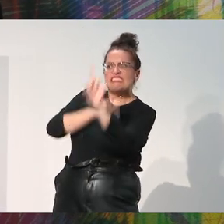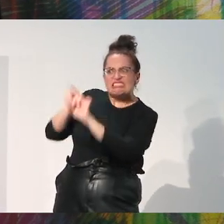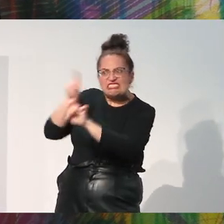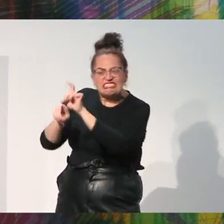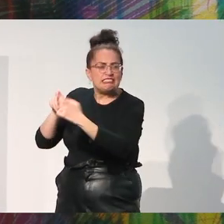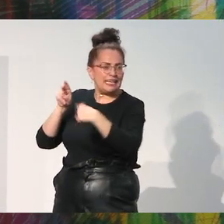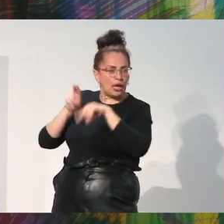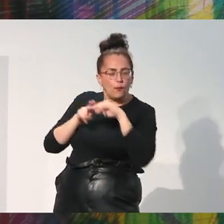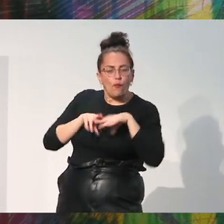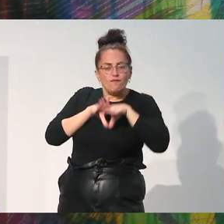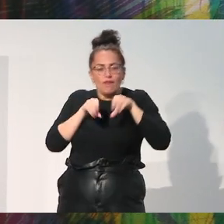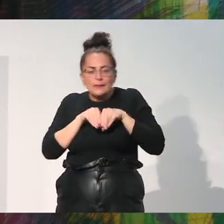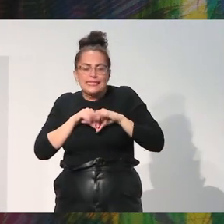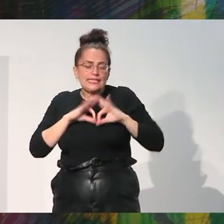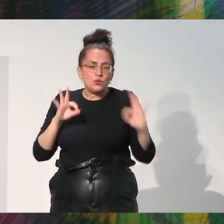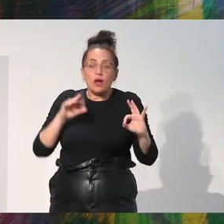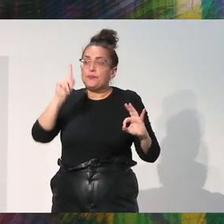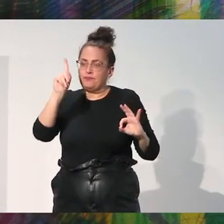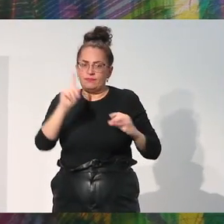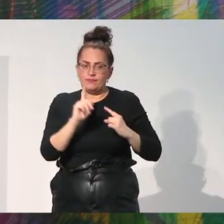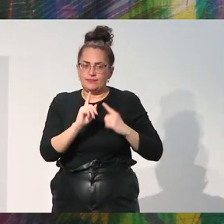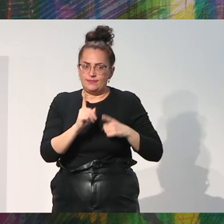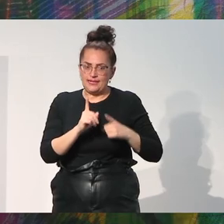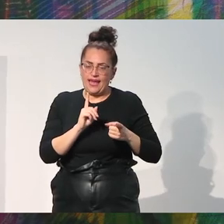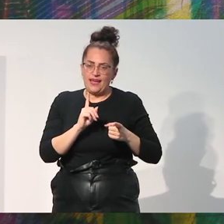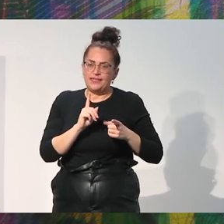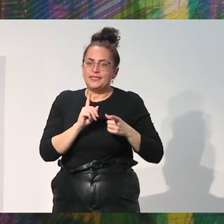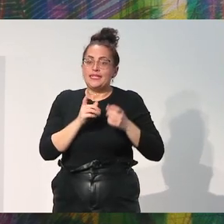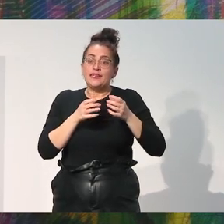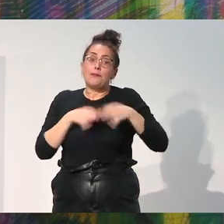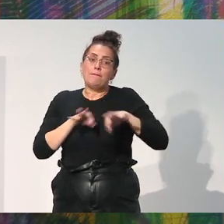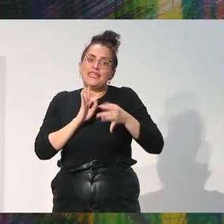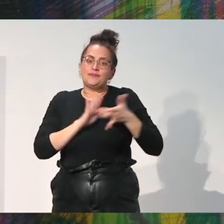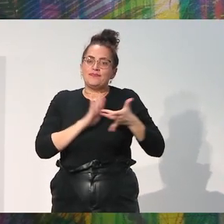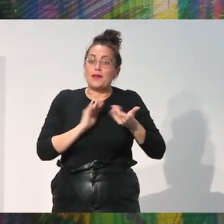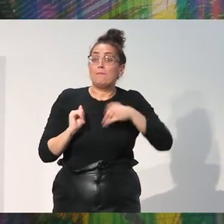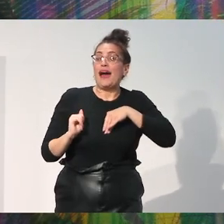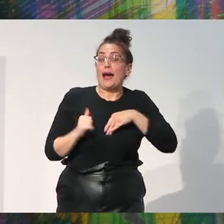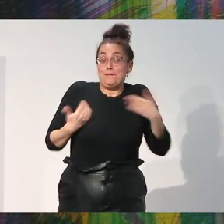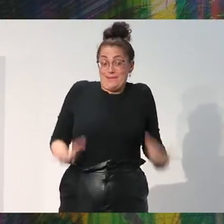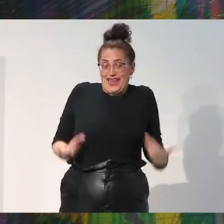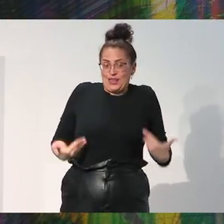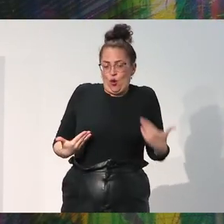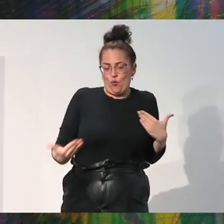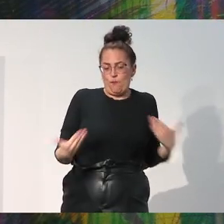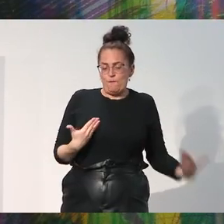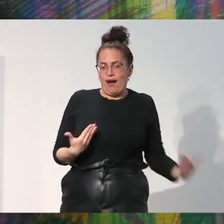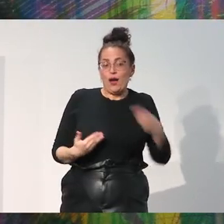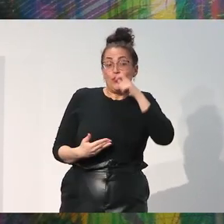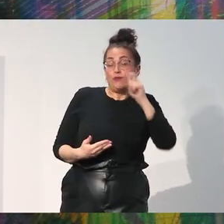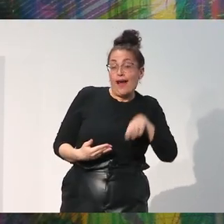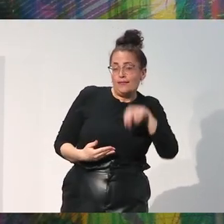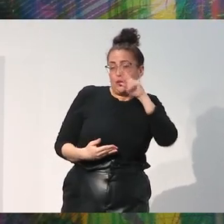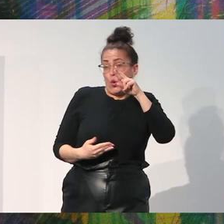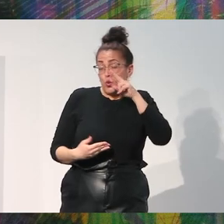famille. Quand je dis guerre et exil, c'est parce que la guerre Ukraine, ça les interroge beaucoup en ce moment, la guerre Ukraine-Russie, parce qu'ils ont quand même pas mal d'élèves